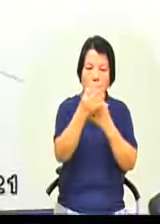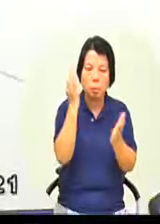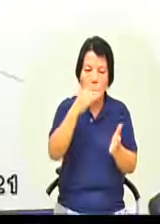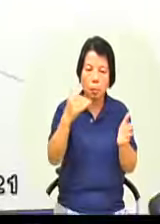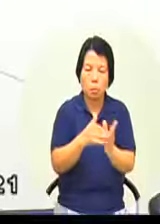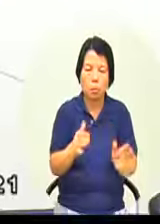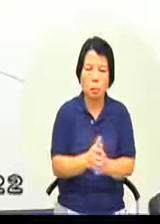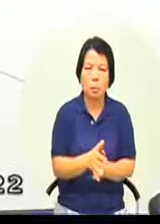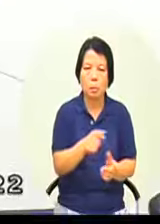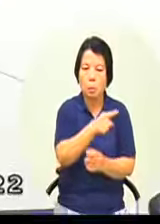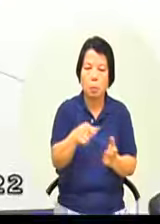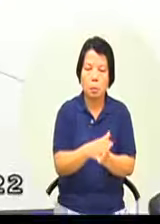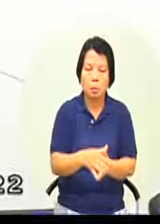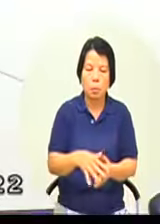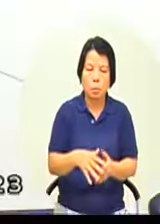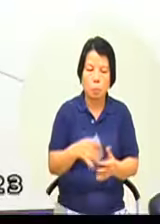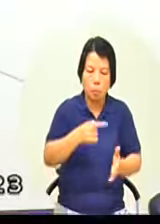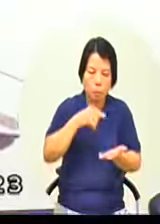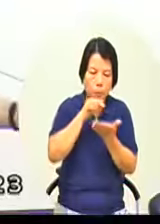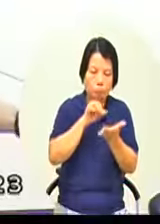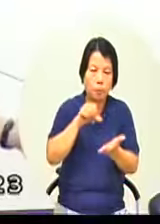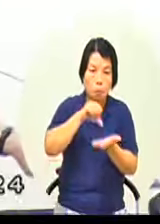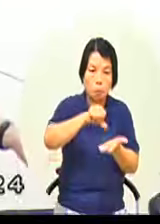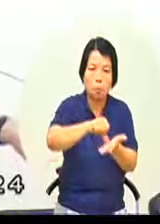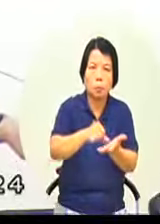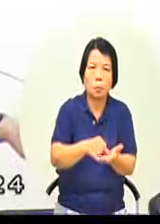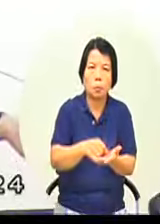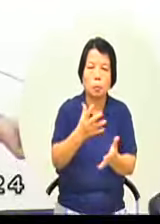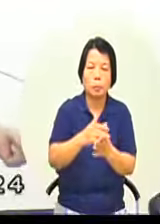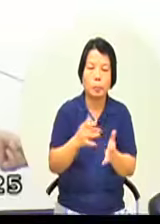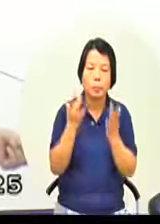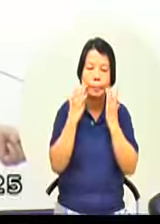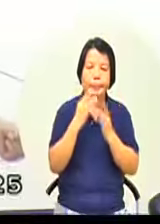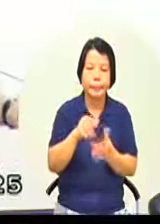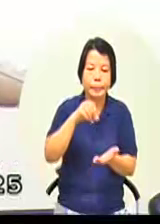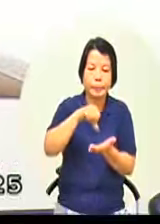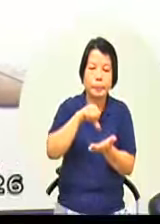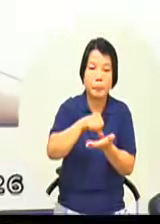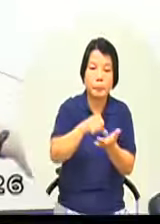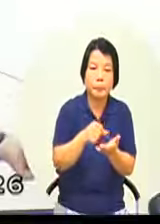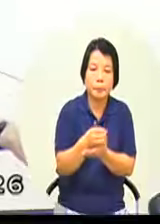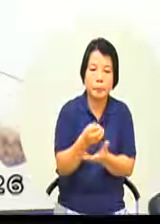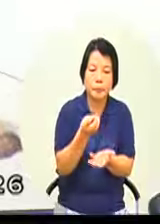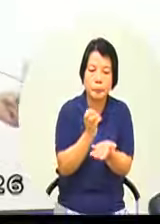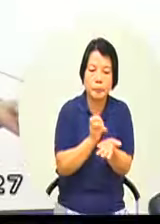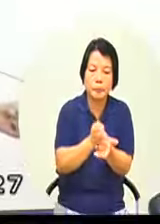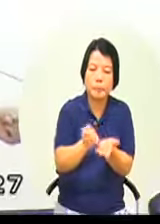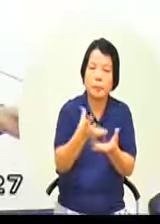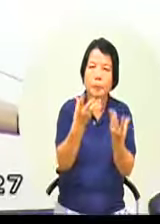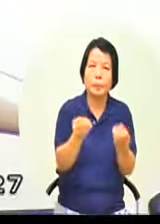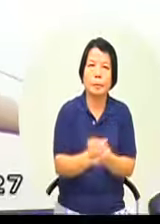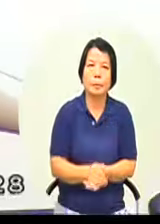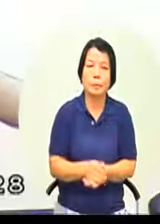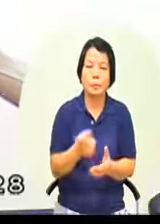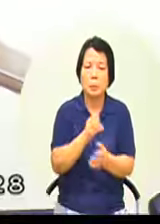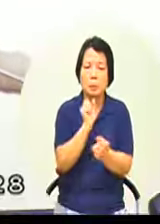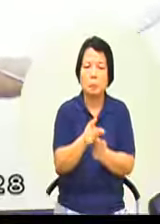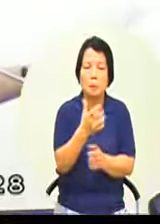都抢着要去种蔬菜，那现在都买不到菜苗，你也知道嘛，菜苗都买不到，所以有些比